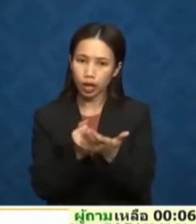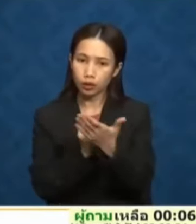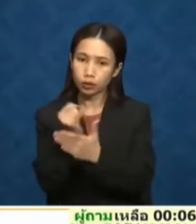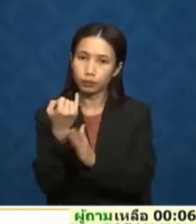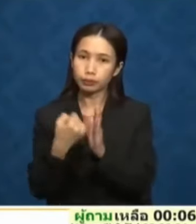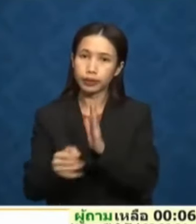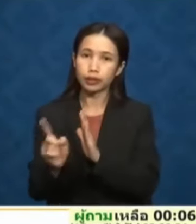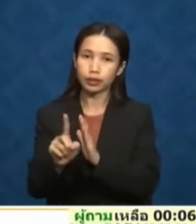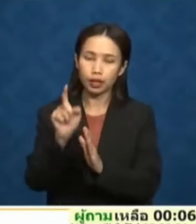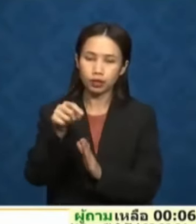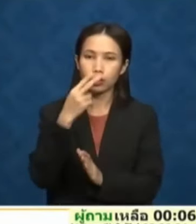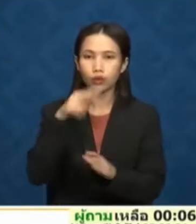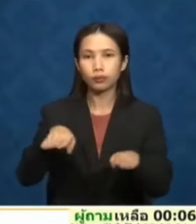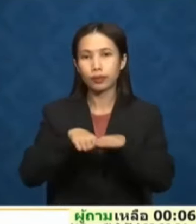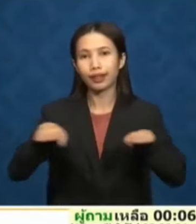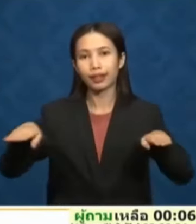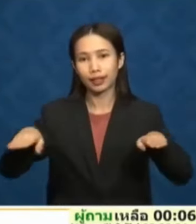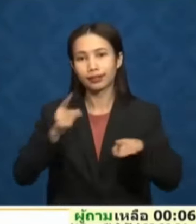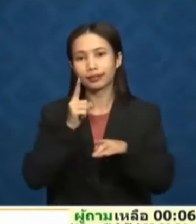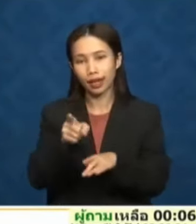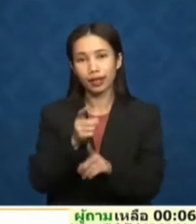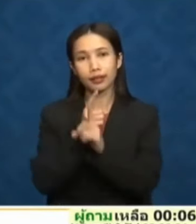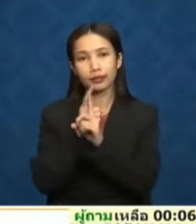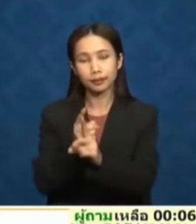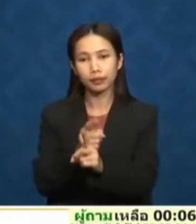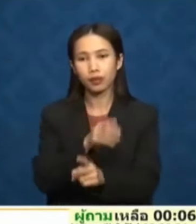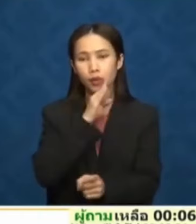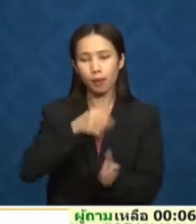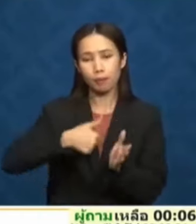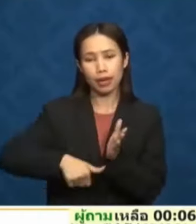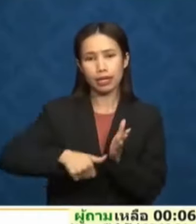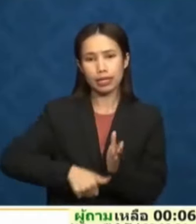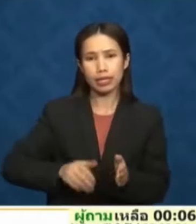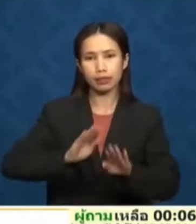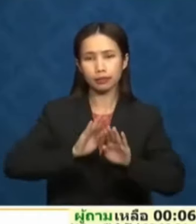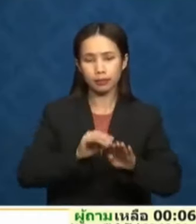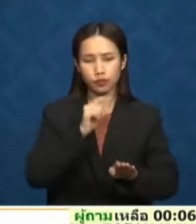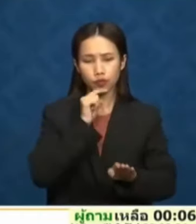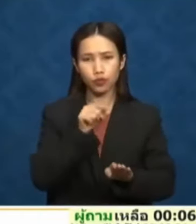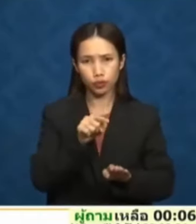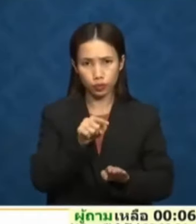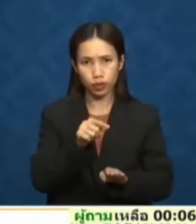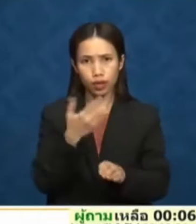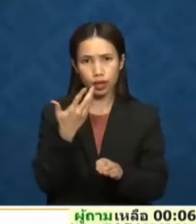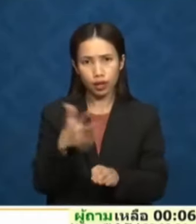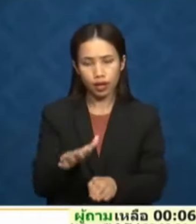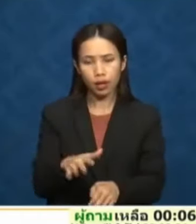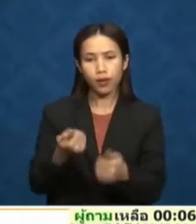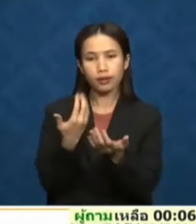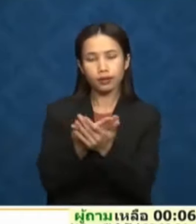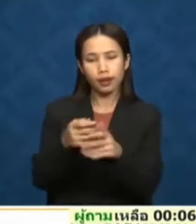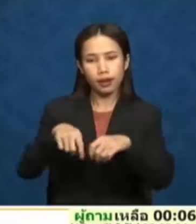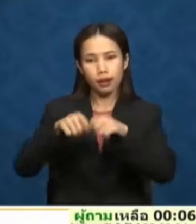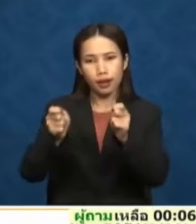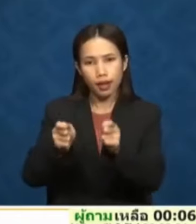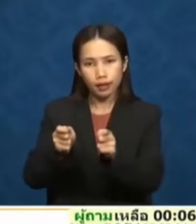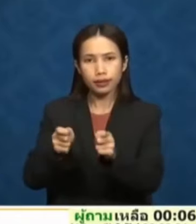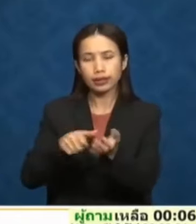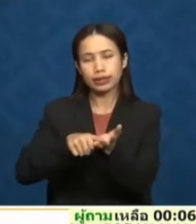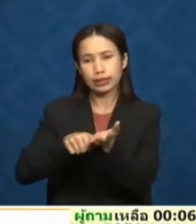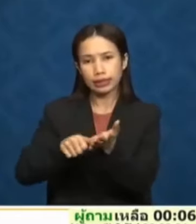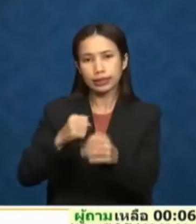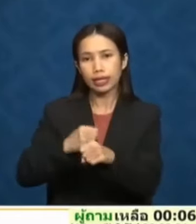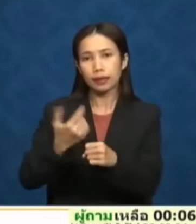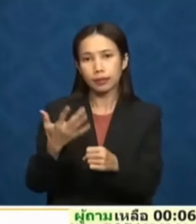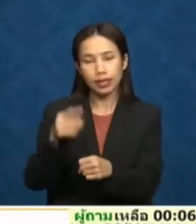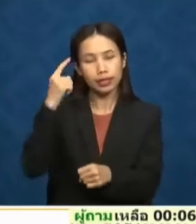ควรจะเป็นระบบมาตรฐานหรือไม่เป็นหนี้ค้างบัญชีเนี่ยเกิดเม็ดเนื้องานมันสามารถหักรบกบหนี้ได้ก็เอาเนื่้องานไปชด